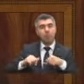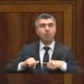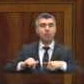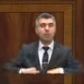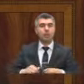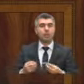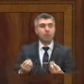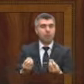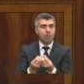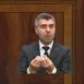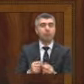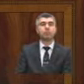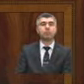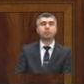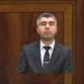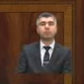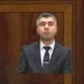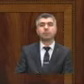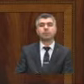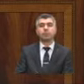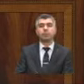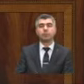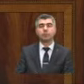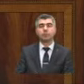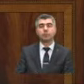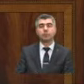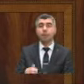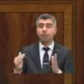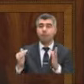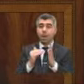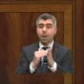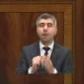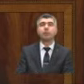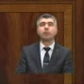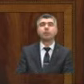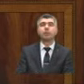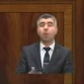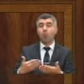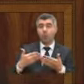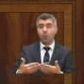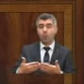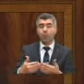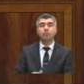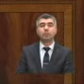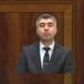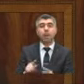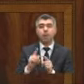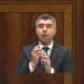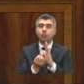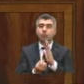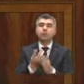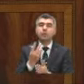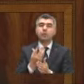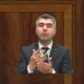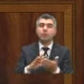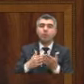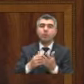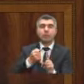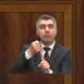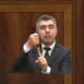والسادة النائبات والنواب المحترمون، في الختام إننا اليوم أمام فرصة جديدة لتحقيق